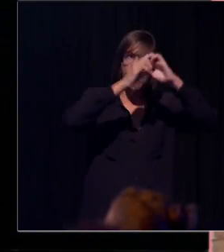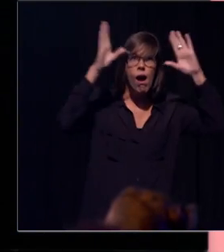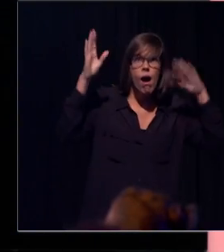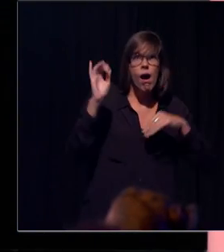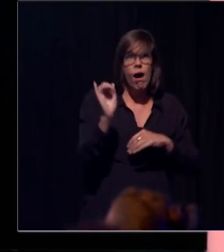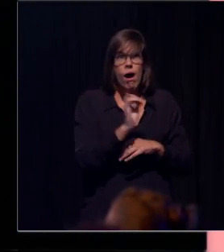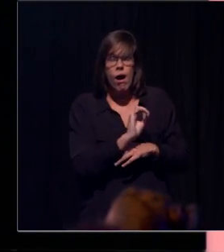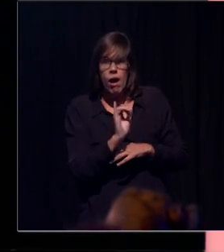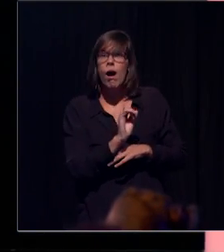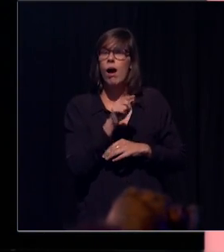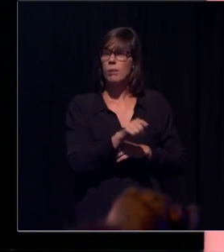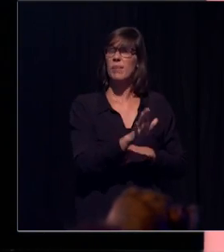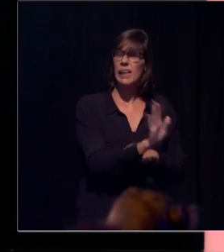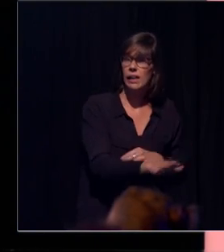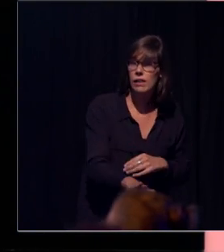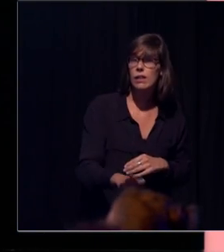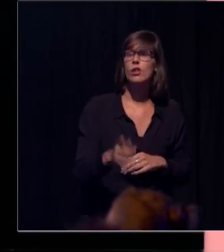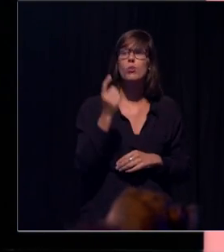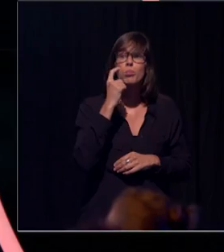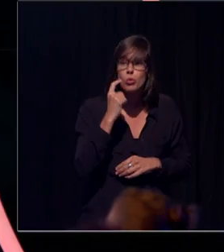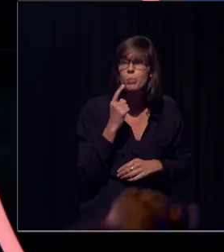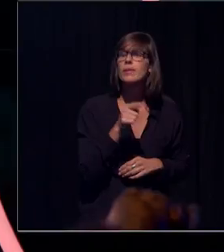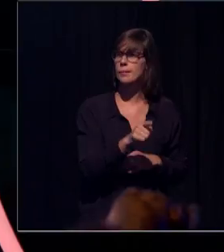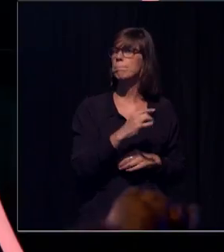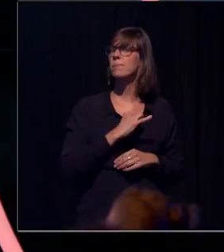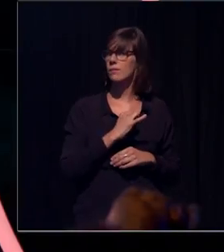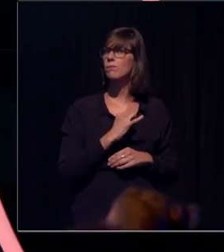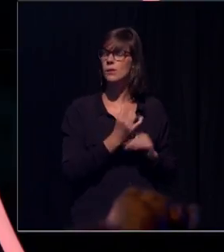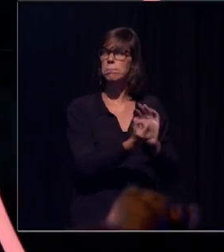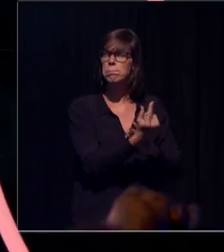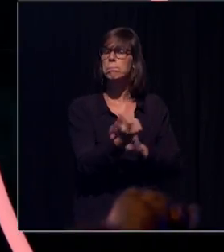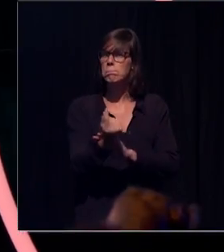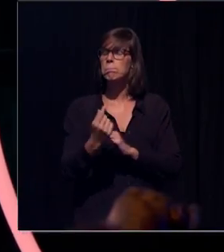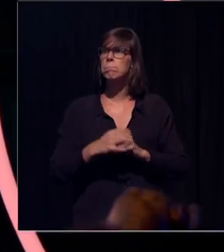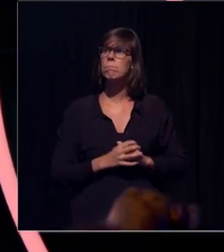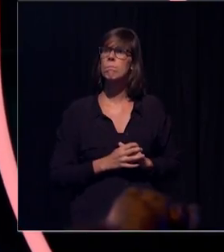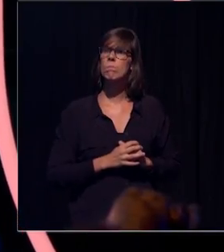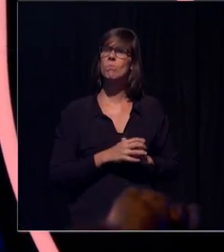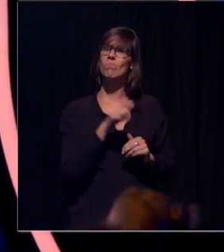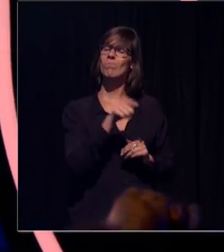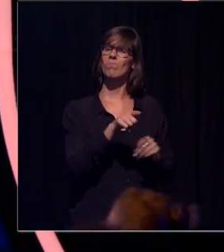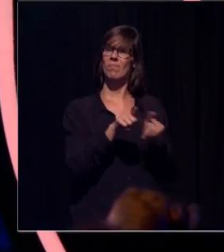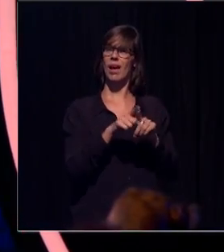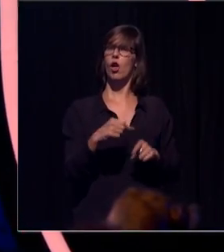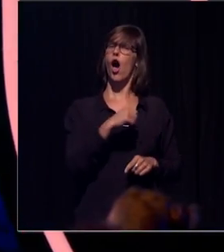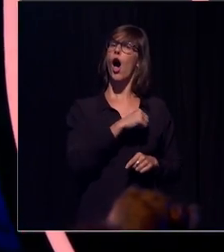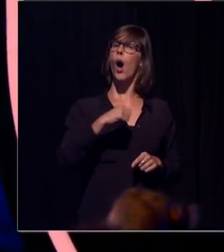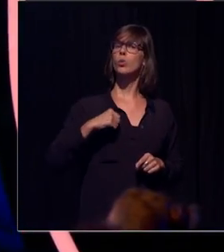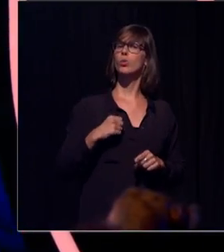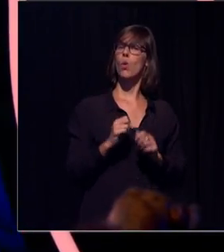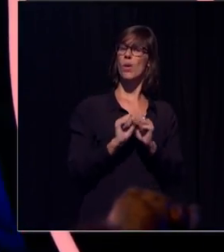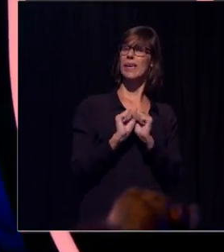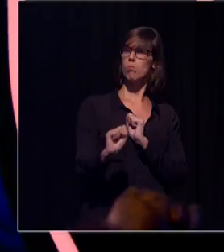verbeelding spreekt. Dat is de vorm die voorkomt bij kindjes, bij adolescenten, en die eigenlijk een auto